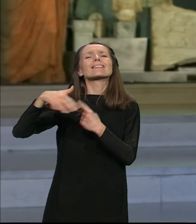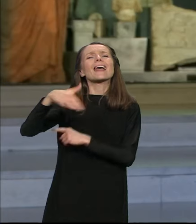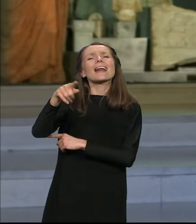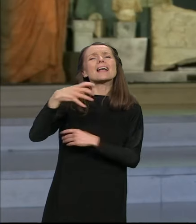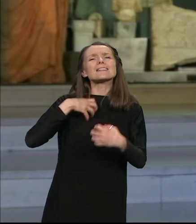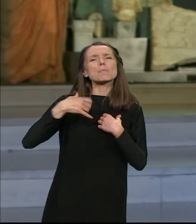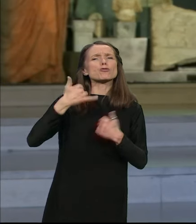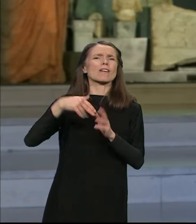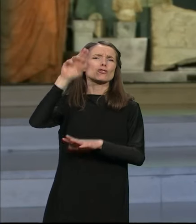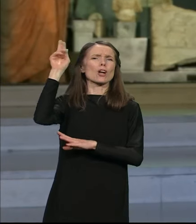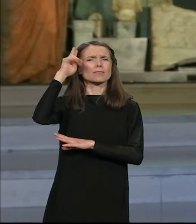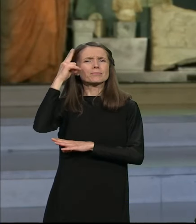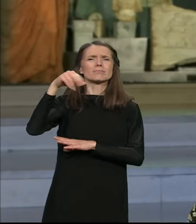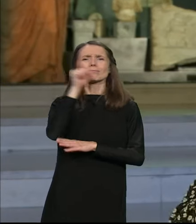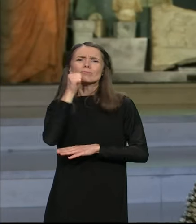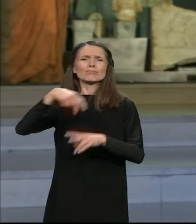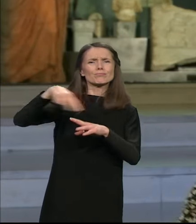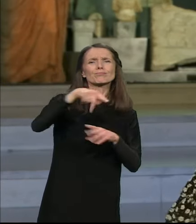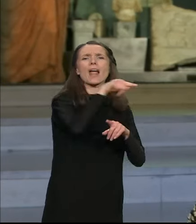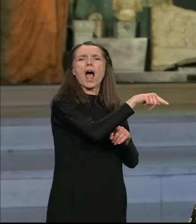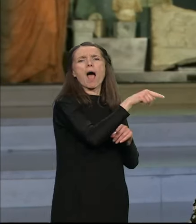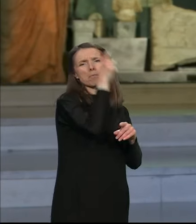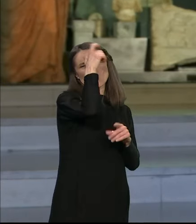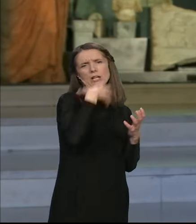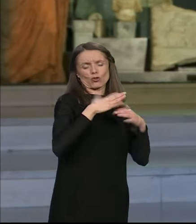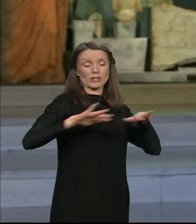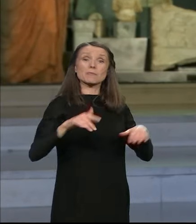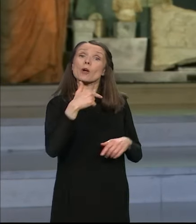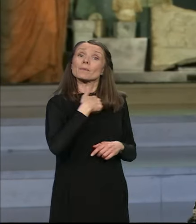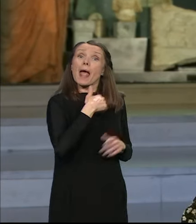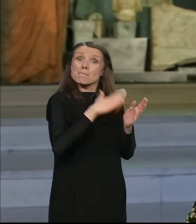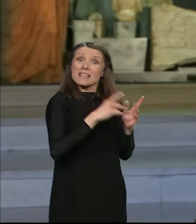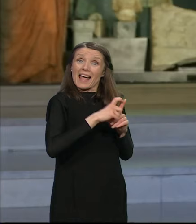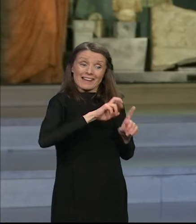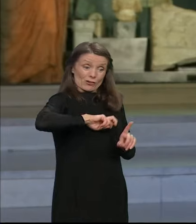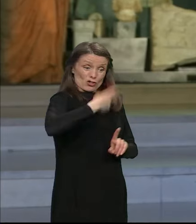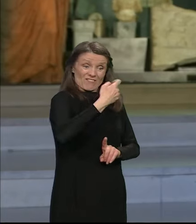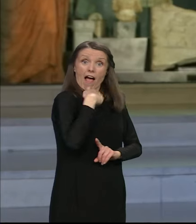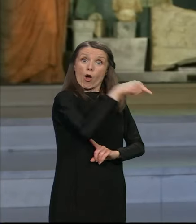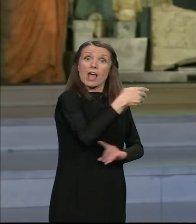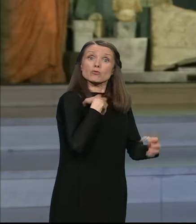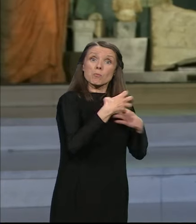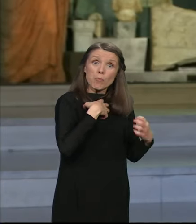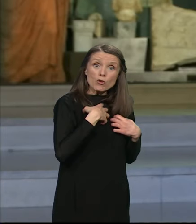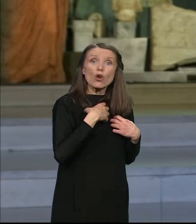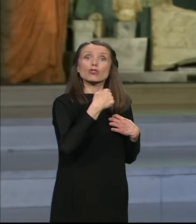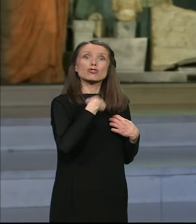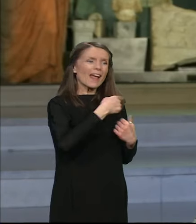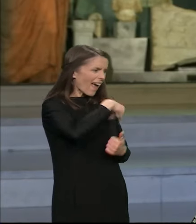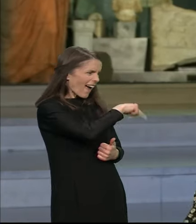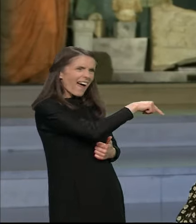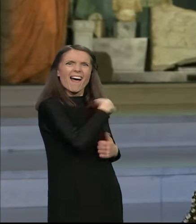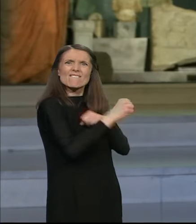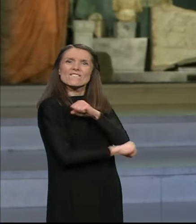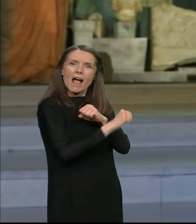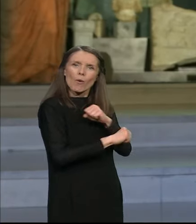Pera Božović da igra Đidu, ja Ljubicu, ne znam, njegovog druga Branko Kockica, a Ljilja